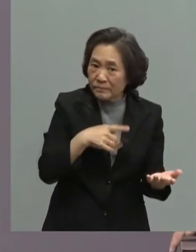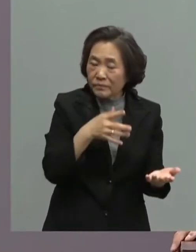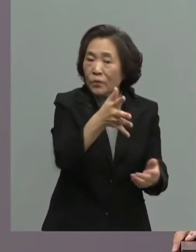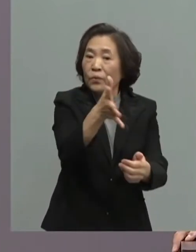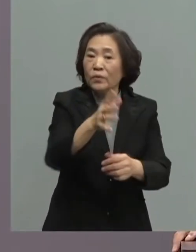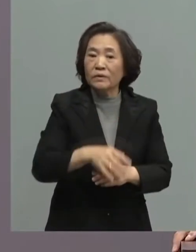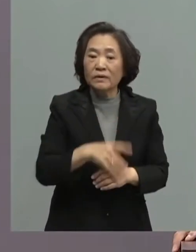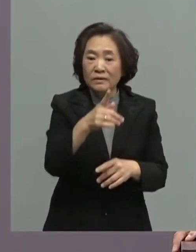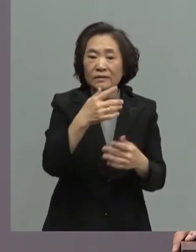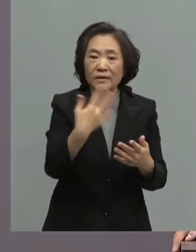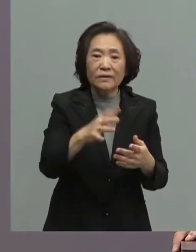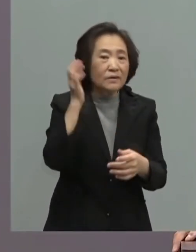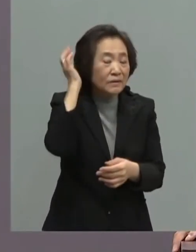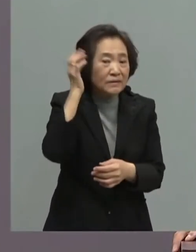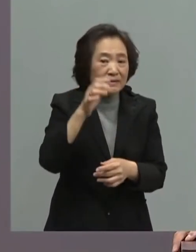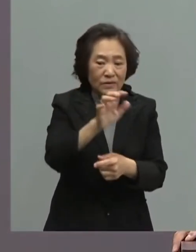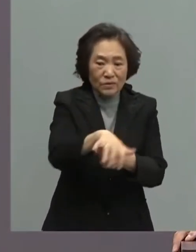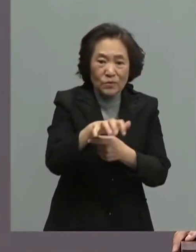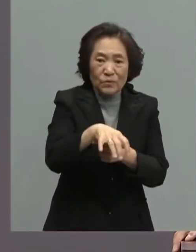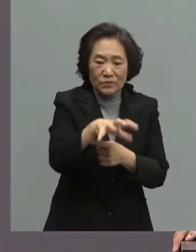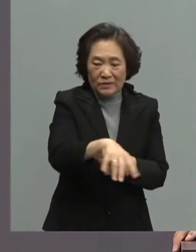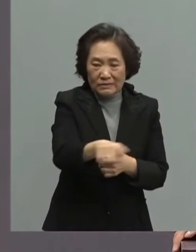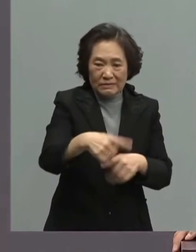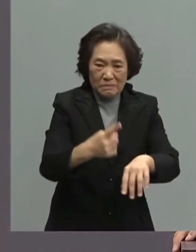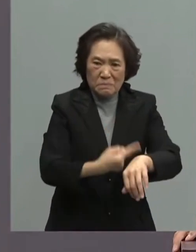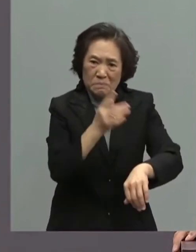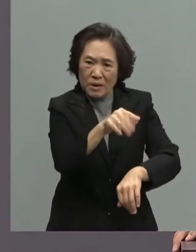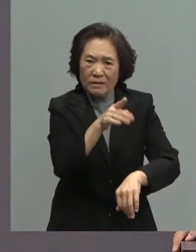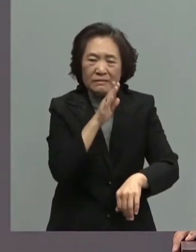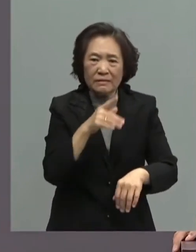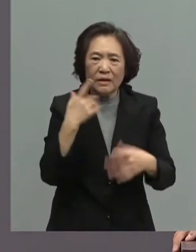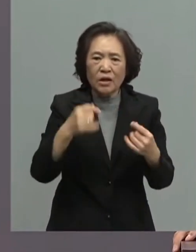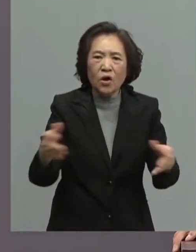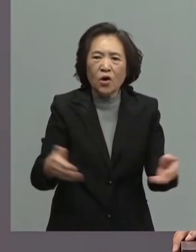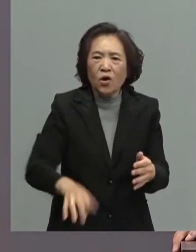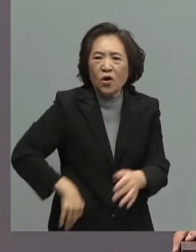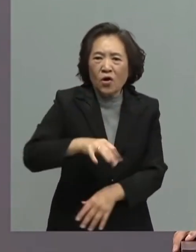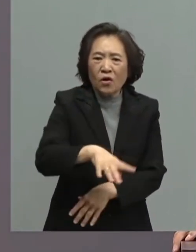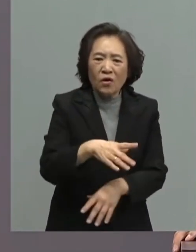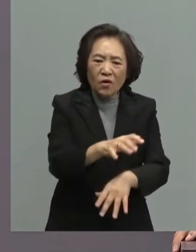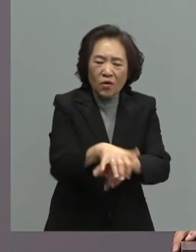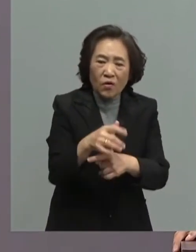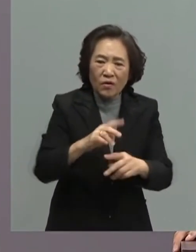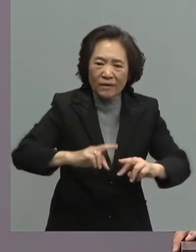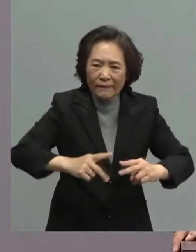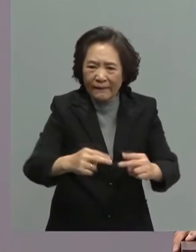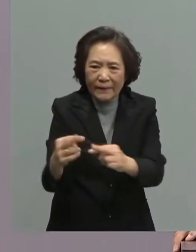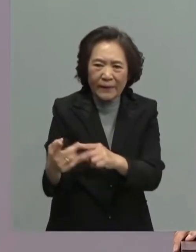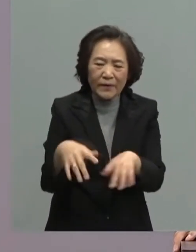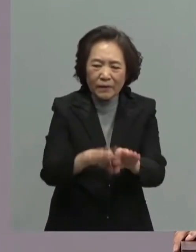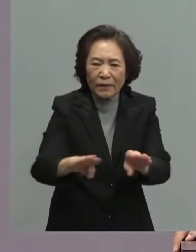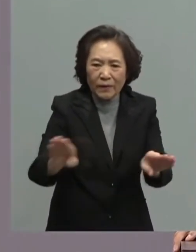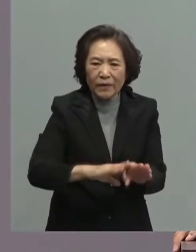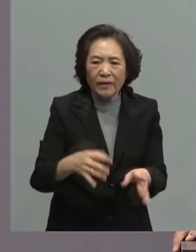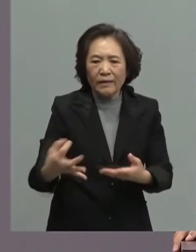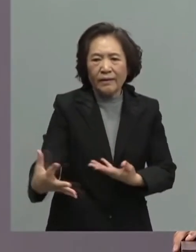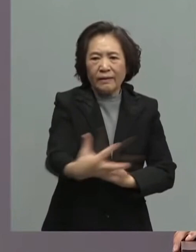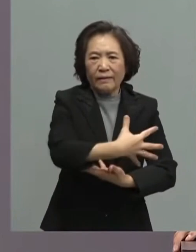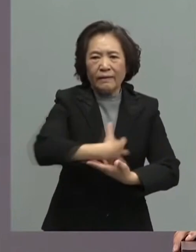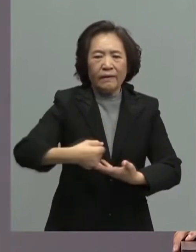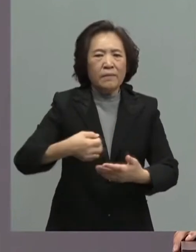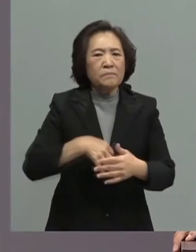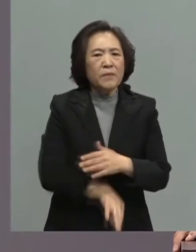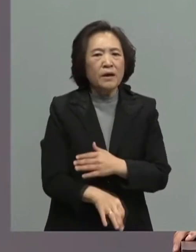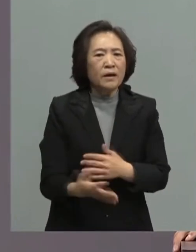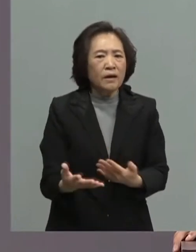你投资农地来炒地获取暴利，将农地批现为停车场来非法收取租金，